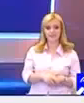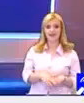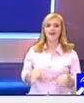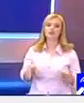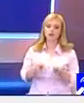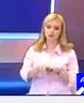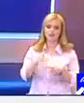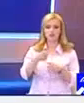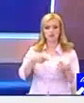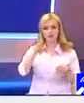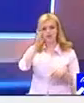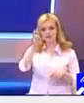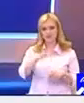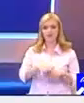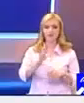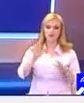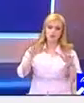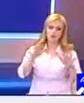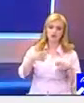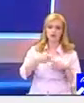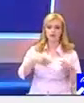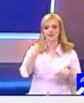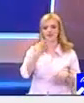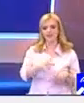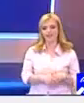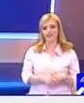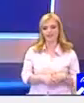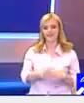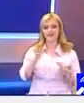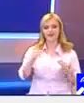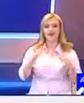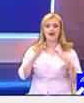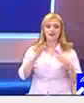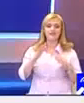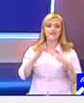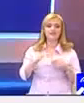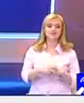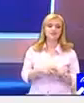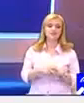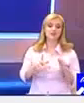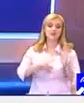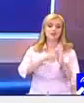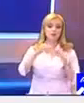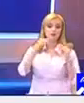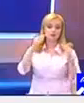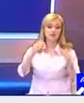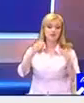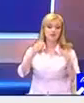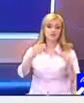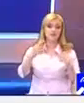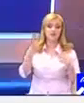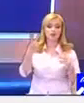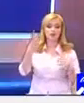fel, instabilă. Cerul va fi variabil cu înorări temporare, iar pe arii extinse vor cădea precipitații. Maximele vor varia